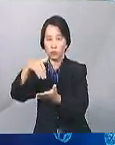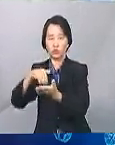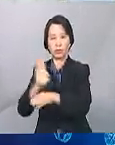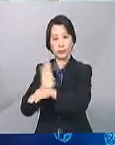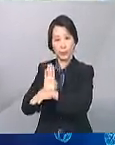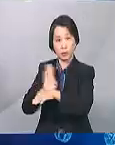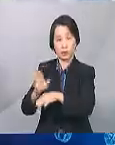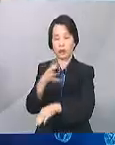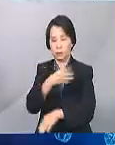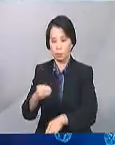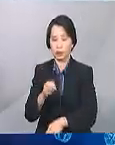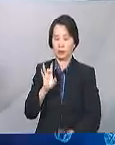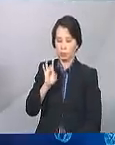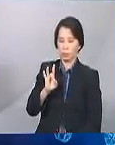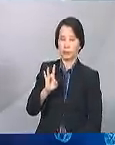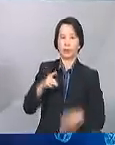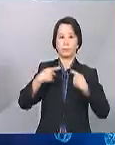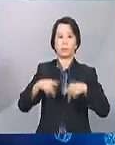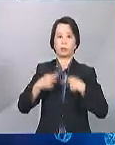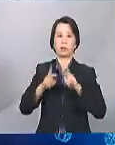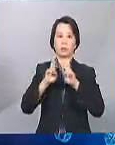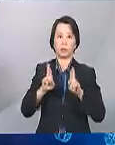perniagaan dan 8 pasaraya.